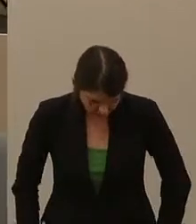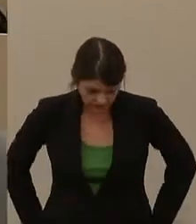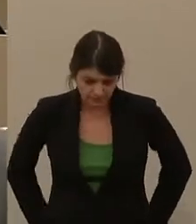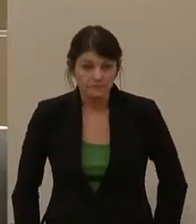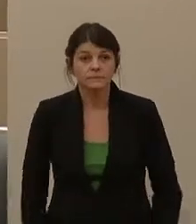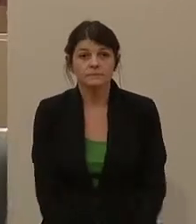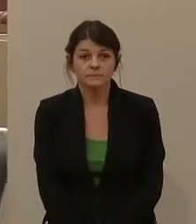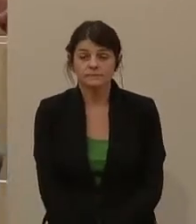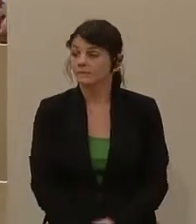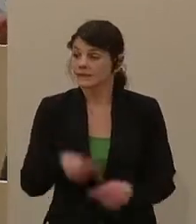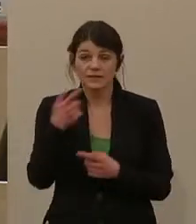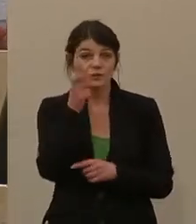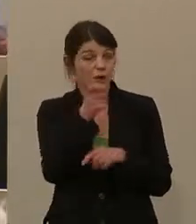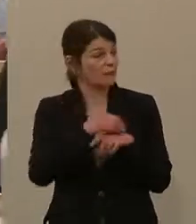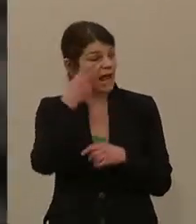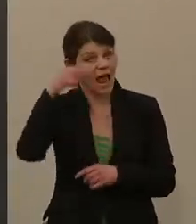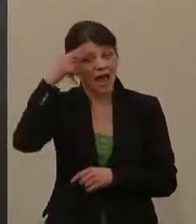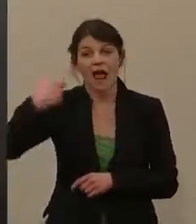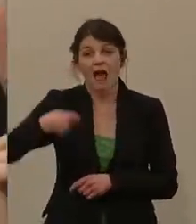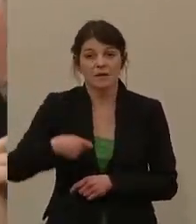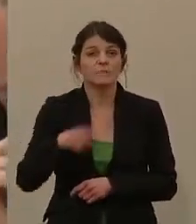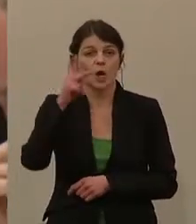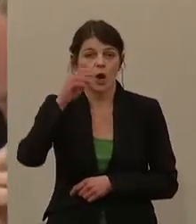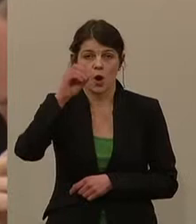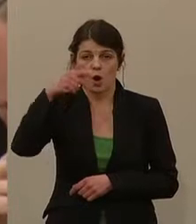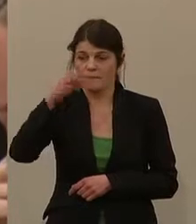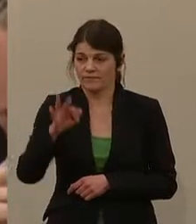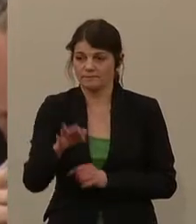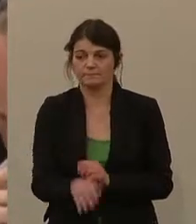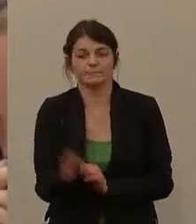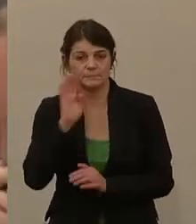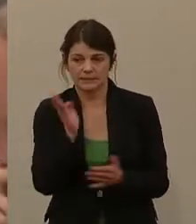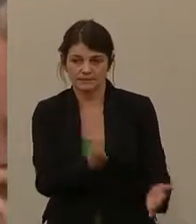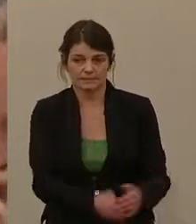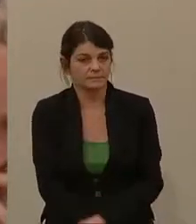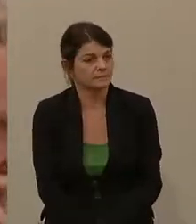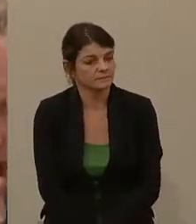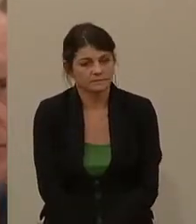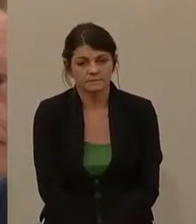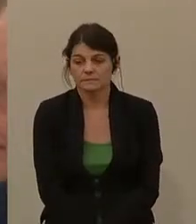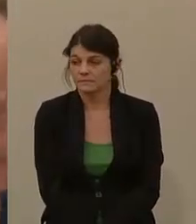Als nächster Redner kommt der ehemalige Klubobmann der ÖVP,